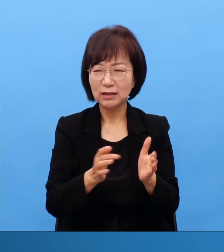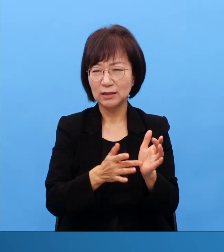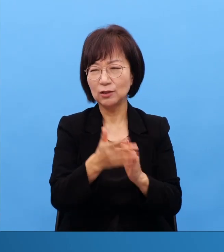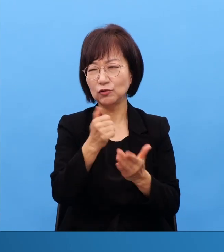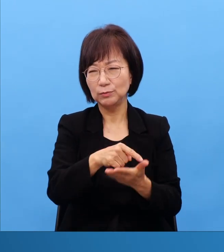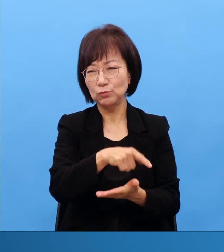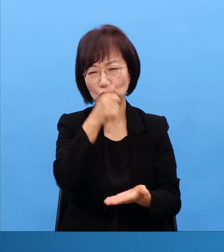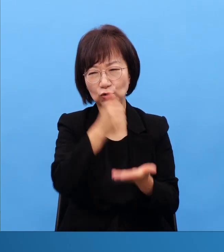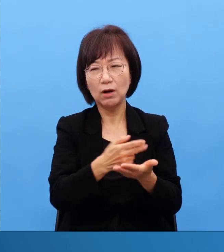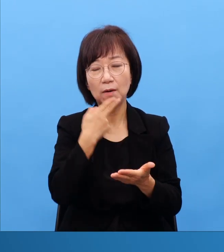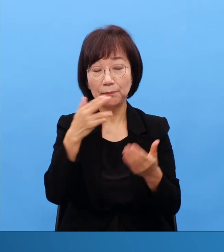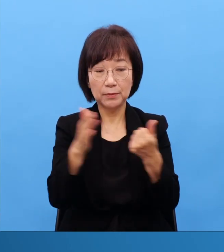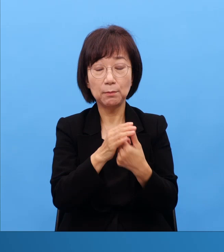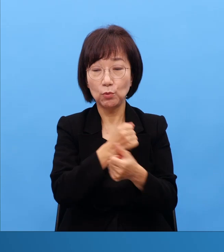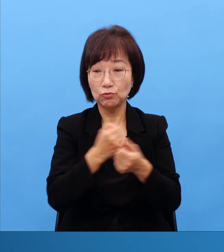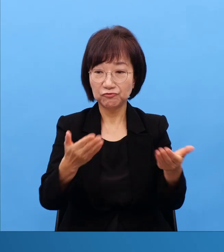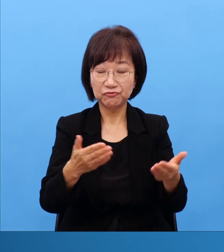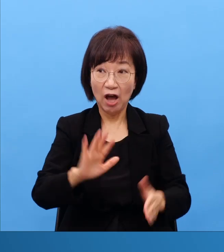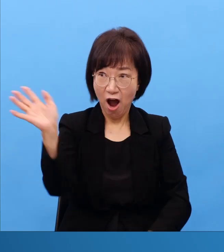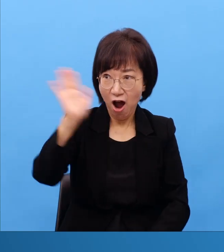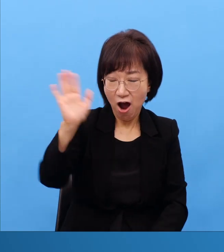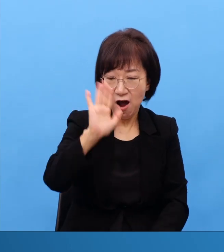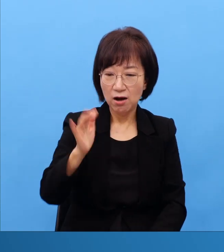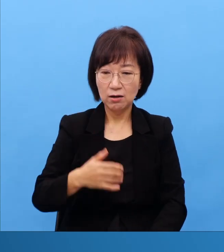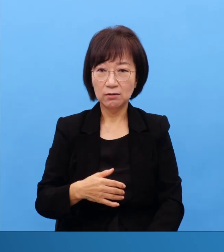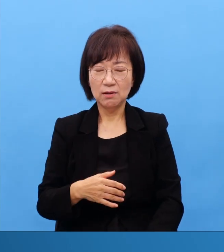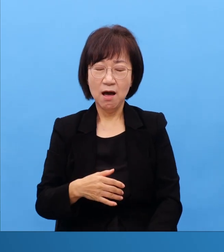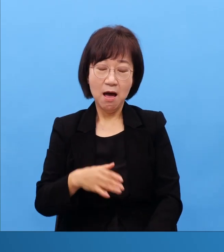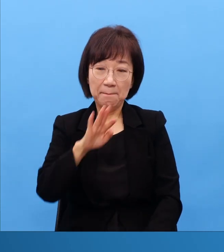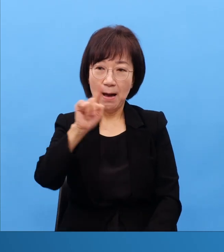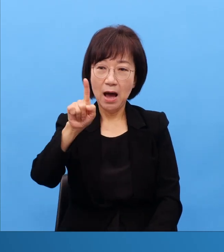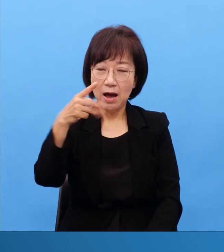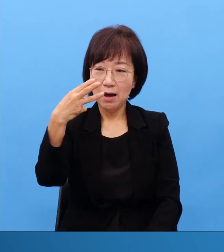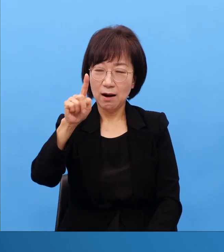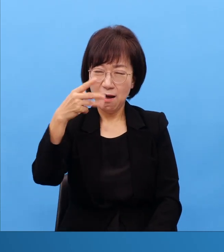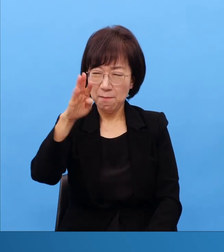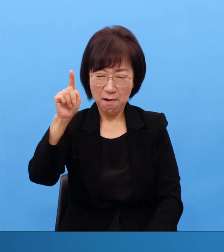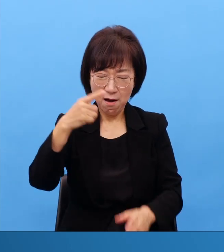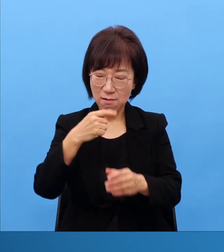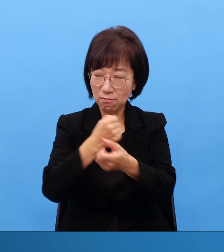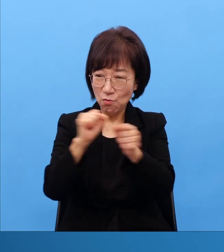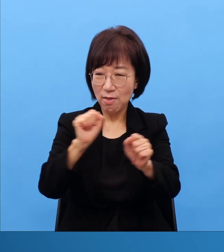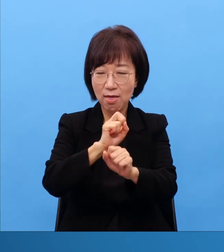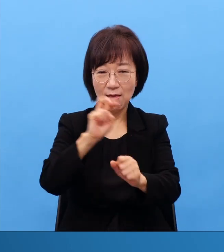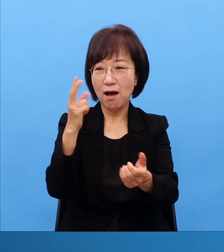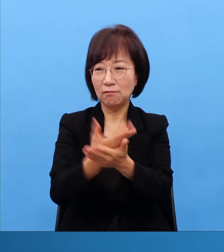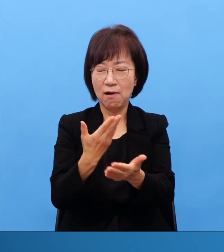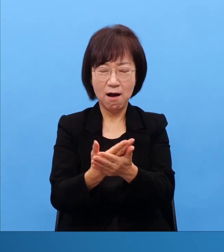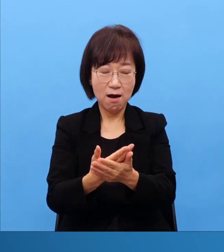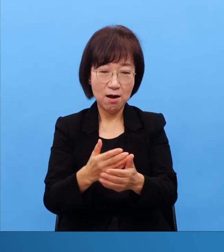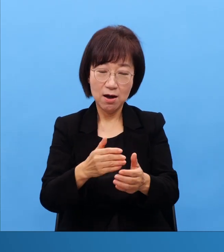saying, no, not this man, but Barabbas. 빌라도 앞에서요. They say this before Pilate. 빌라도는 이런 일이